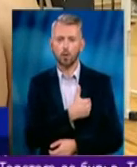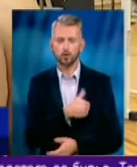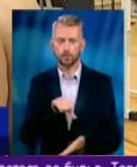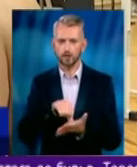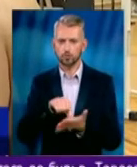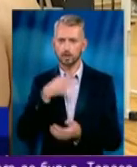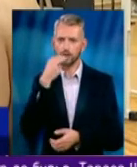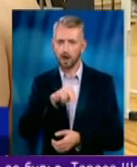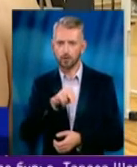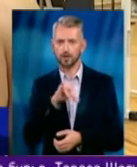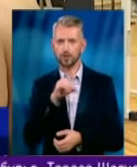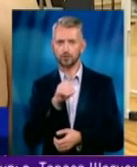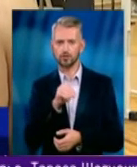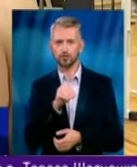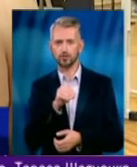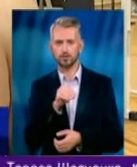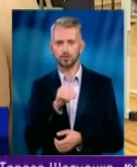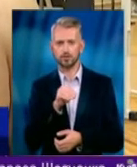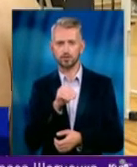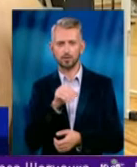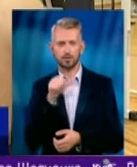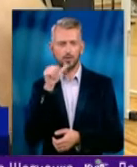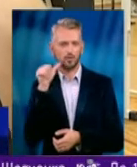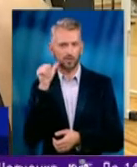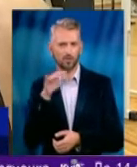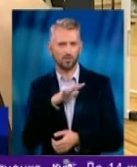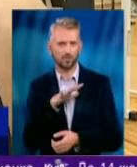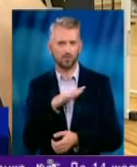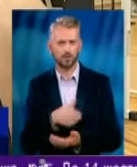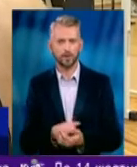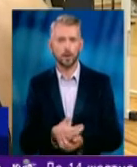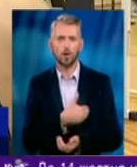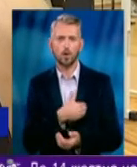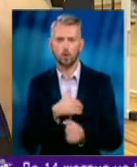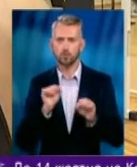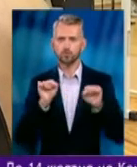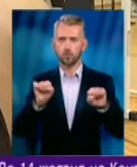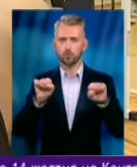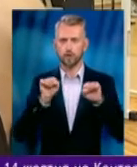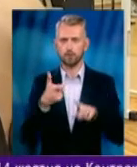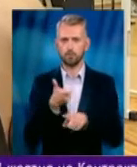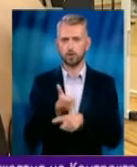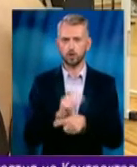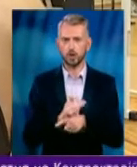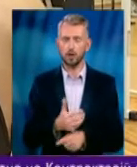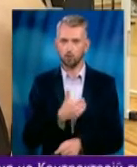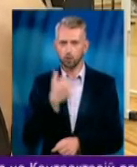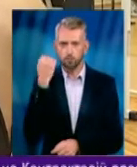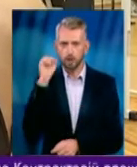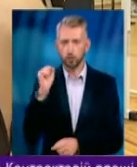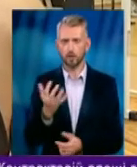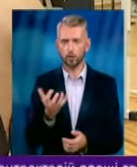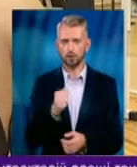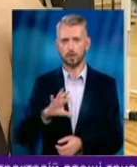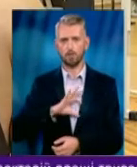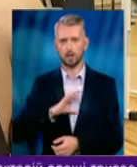виступити краще, ніж рекорд того року, бо 178 кілограмів. Я хочу пожати більше. Хочу перемогти і отримати